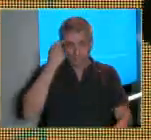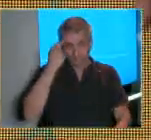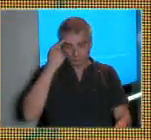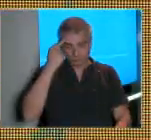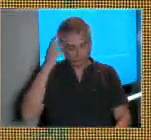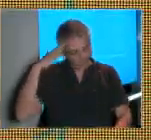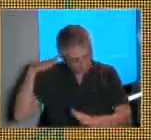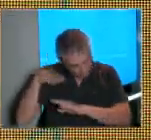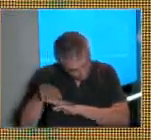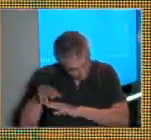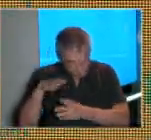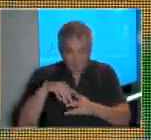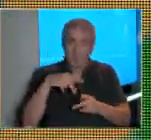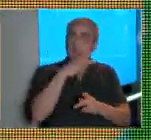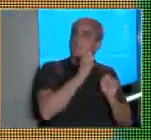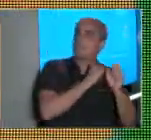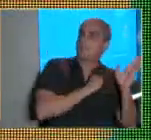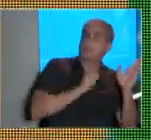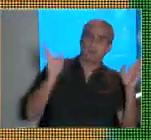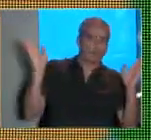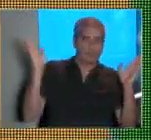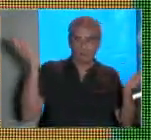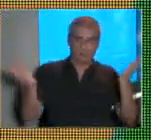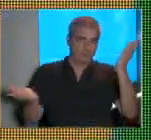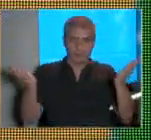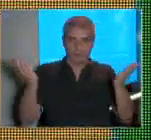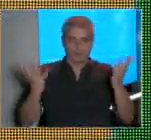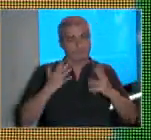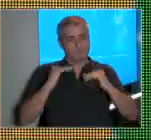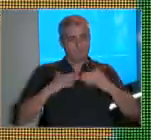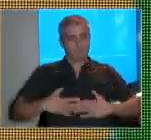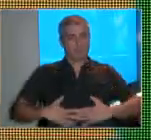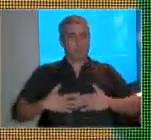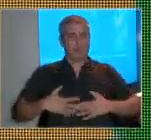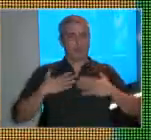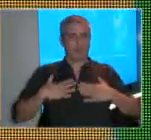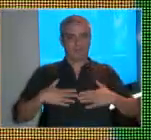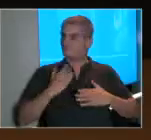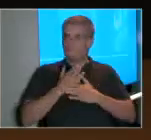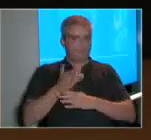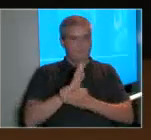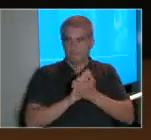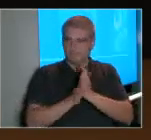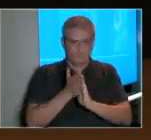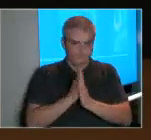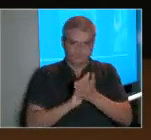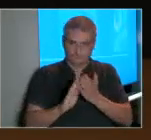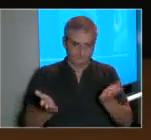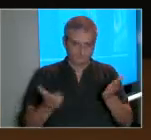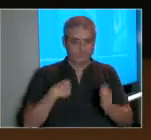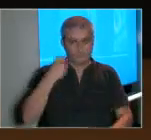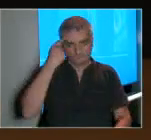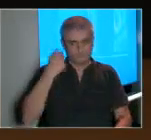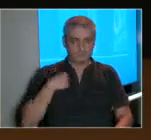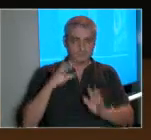בתנור, והרגליים שלך בפריזר, בממוצע בפופ יתנעים לך, אבל אתה כבר מת. אני חושב